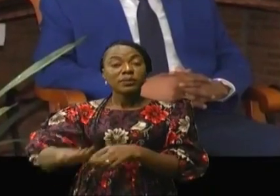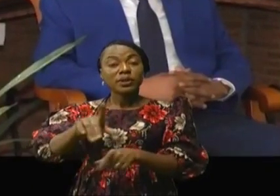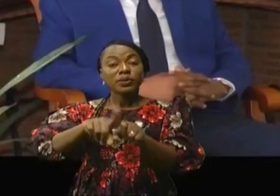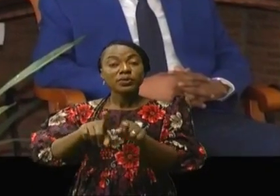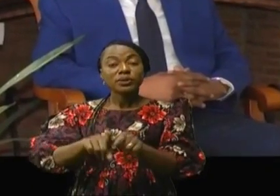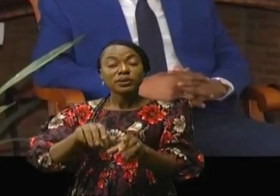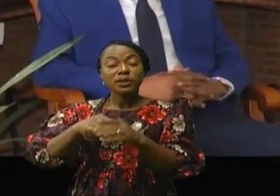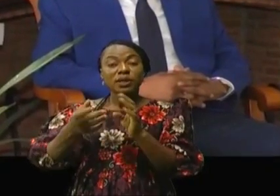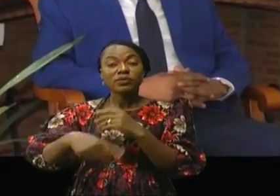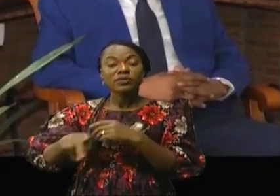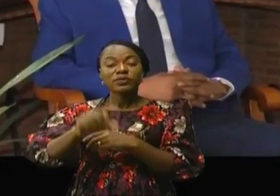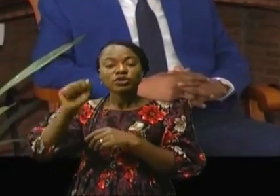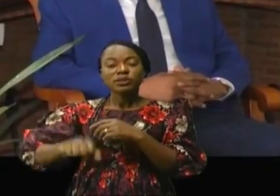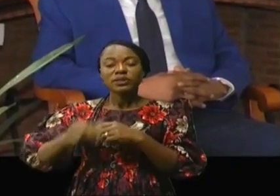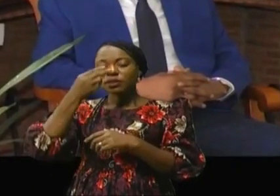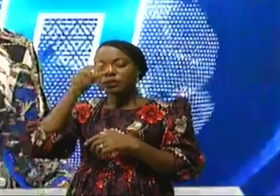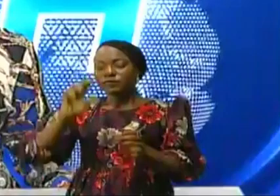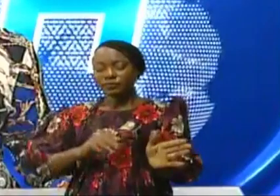la province d'ici de Kivu.